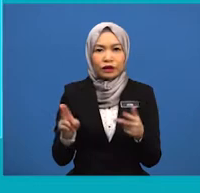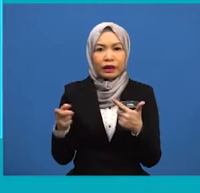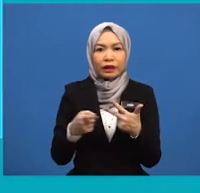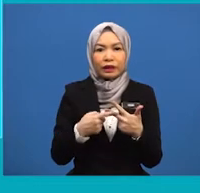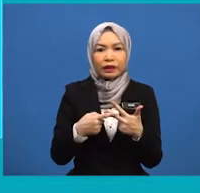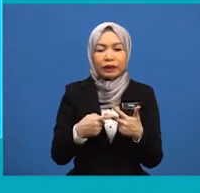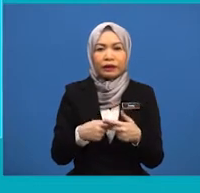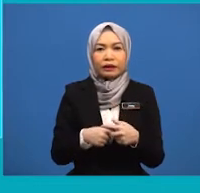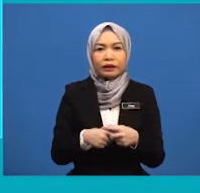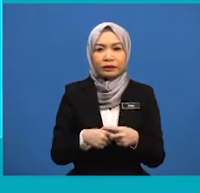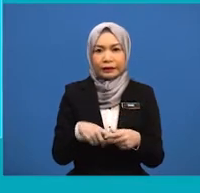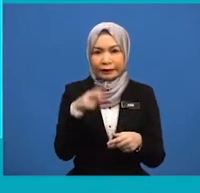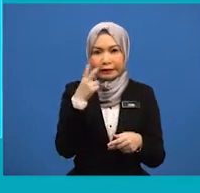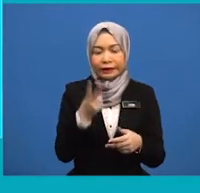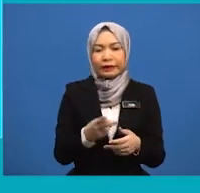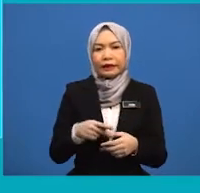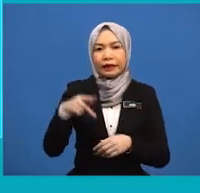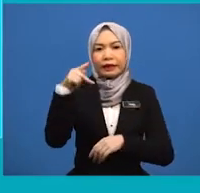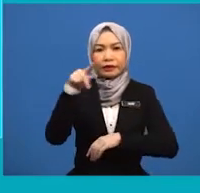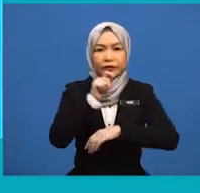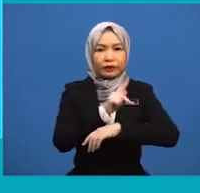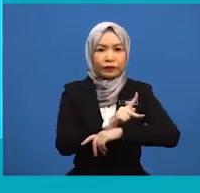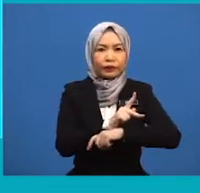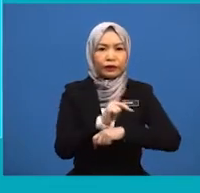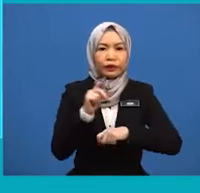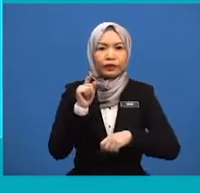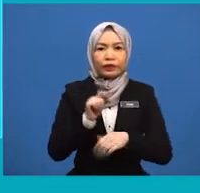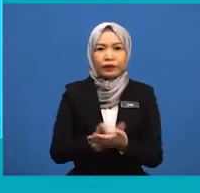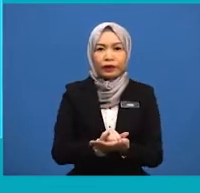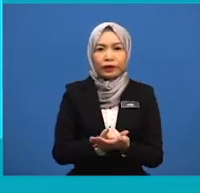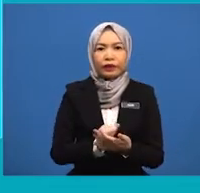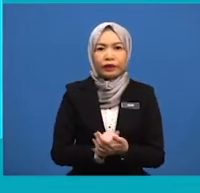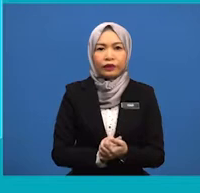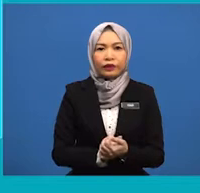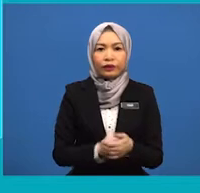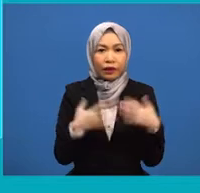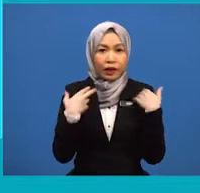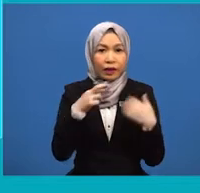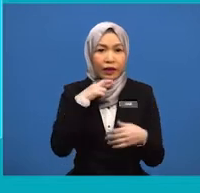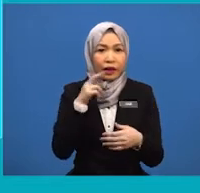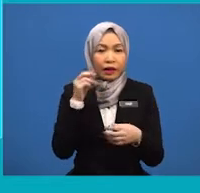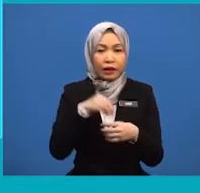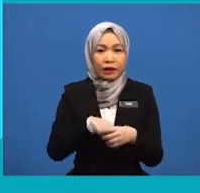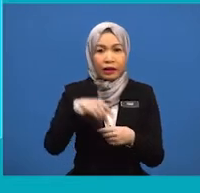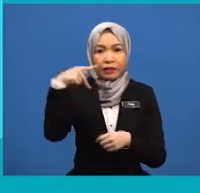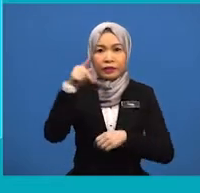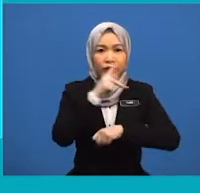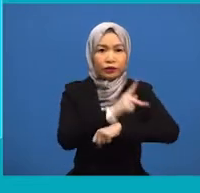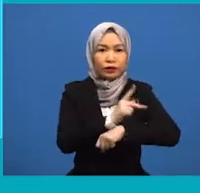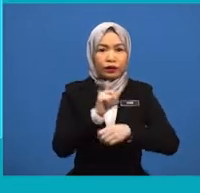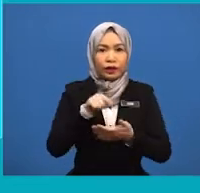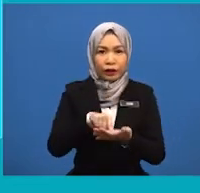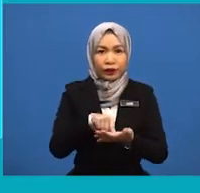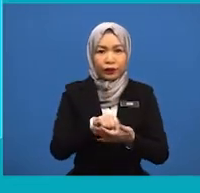perhatikan sudut berikut. Kenal pasti adakah terdapat ralat dalam sudut tersebut.